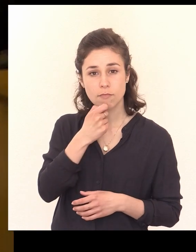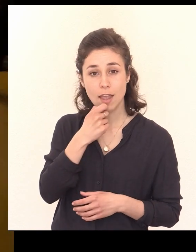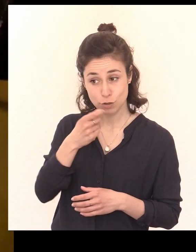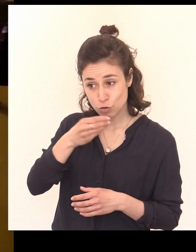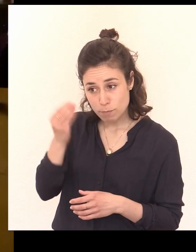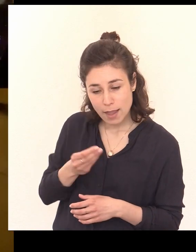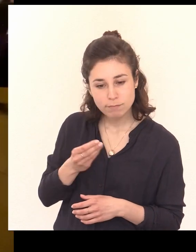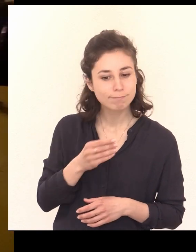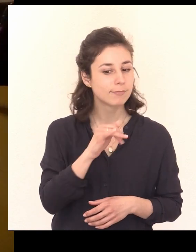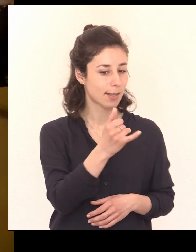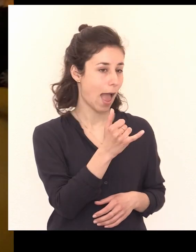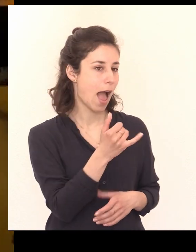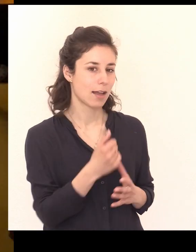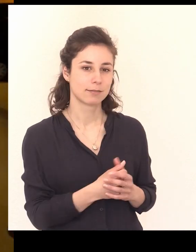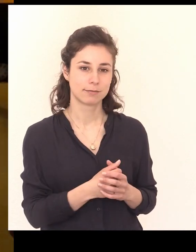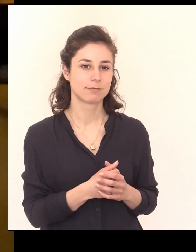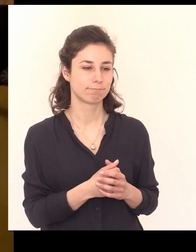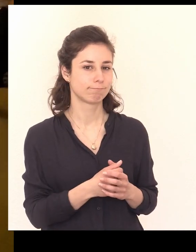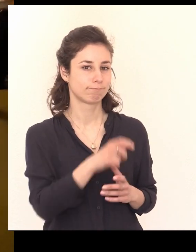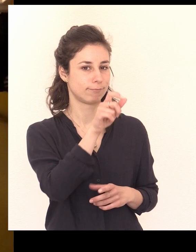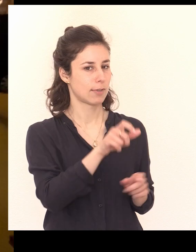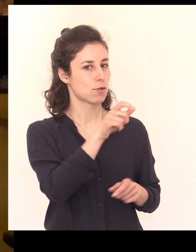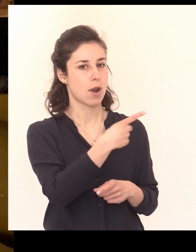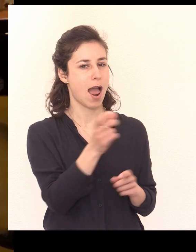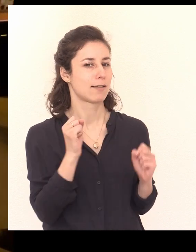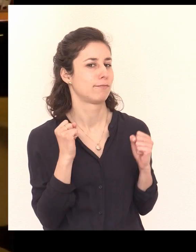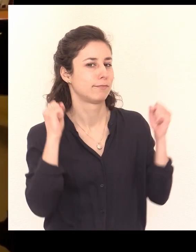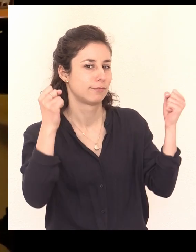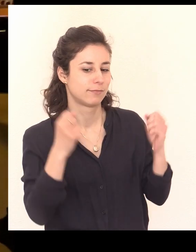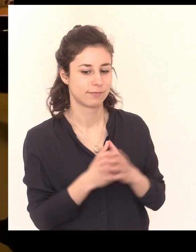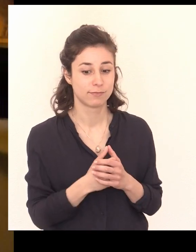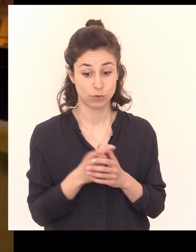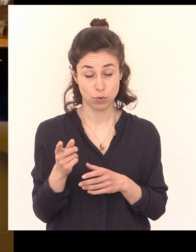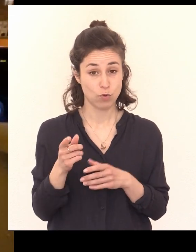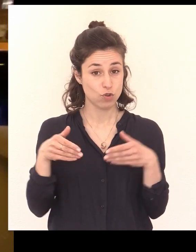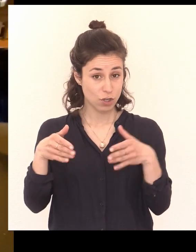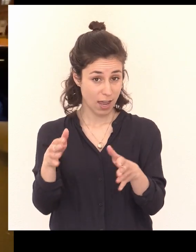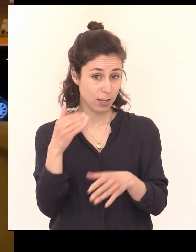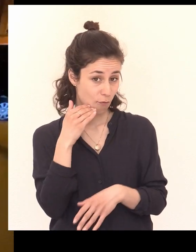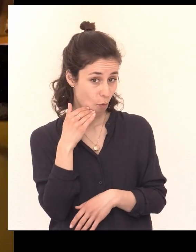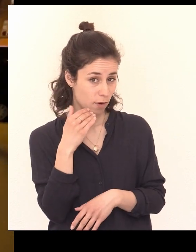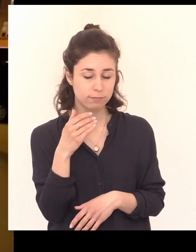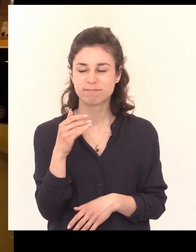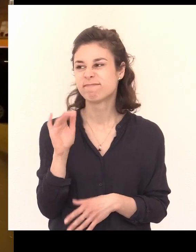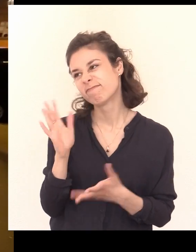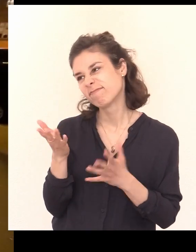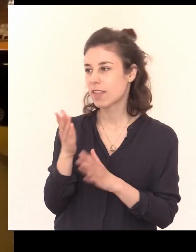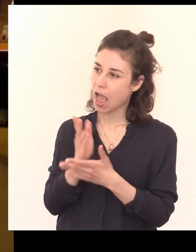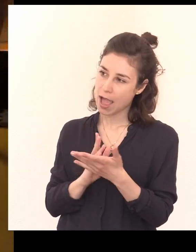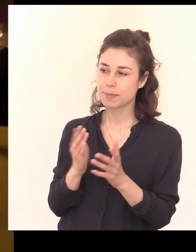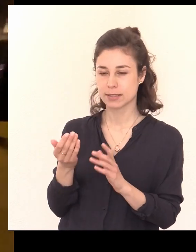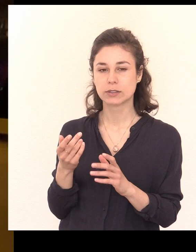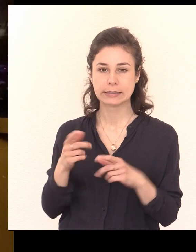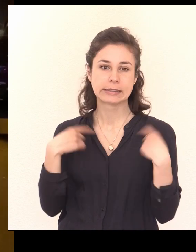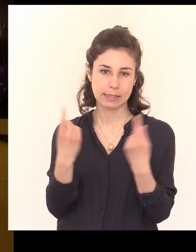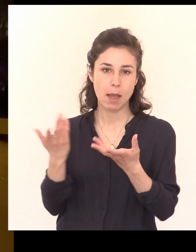Schmeckt das Essen ihr? Ja. Ja, ich selber gibt es immer mehr. Ja. Wohnst du auf der Straße? Nein, ich habe